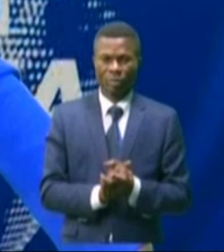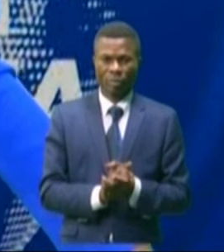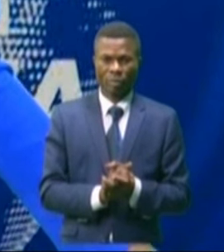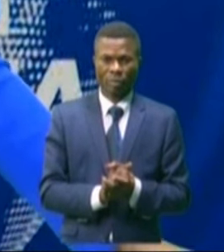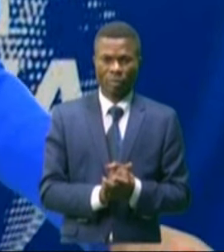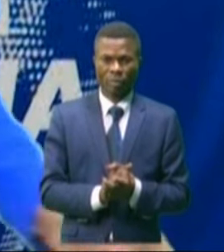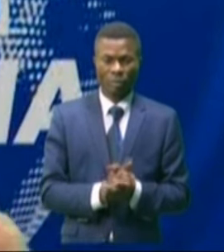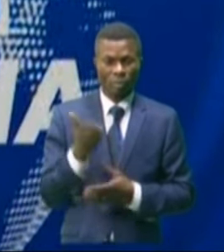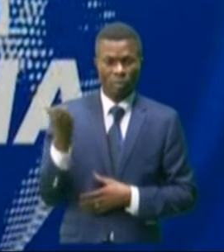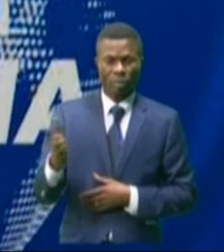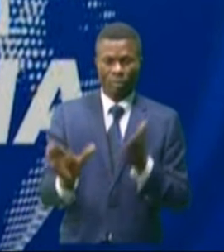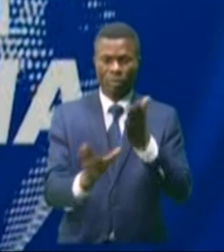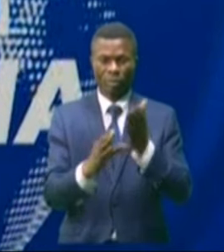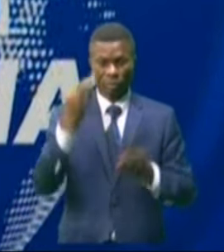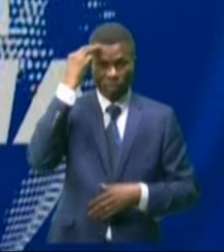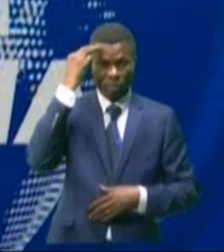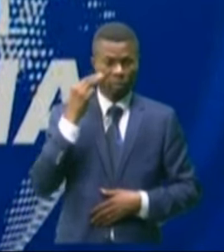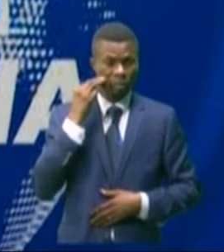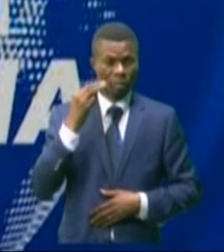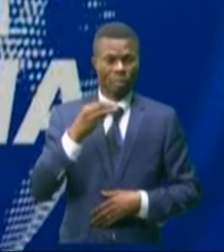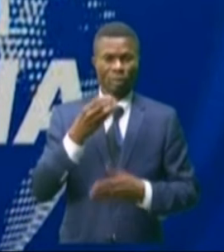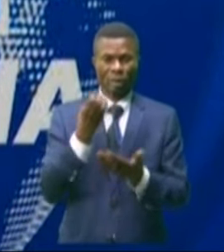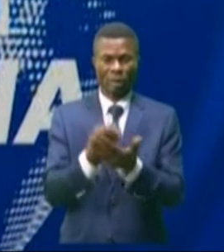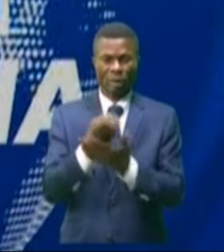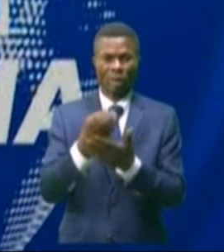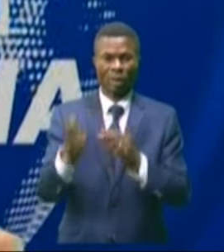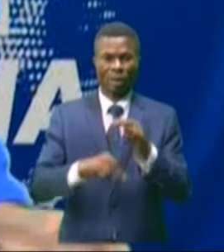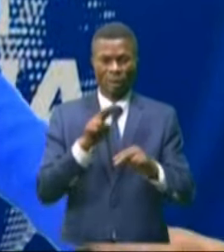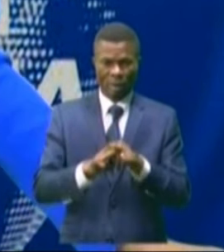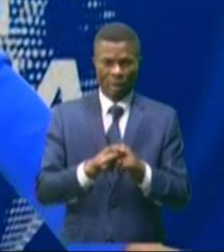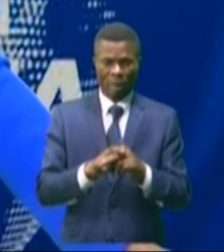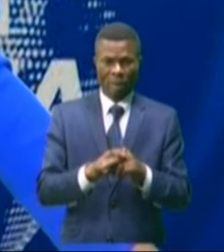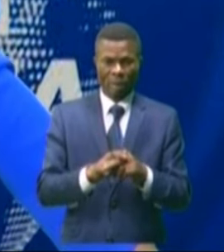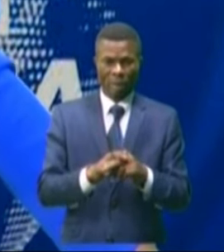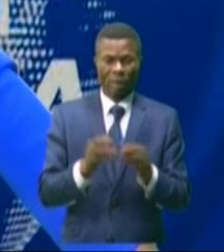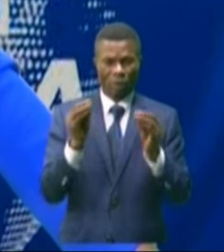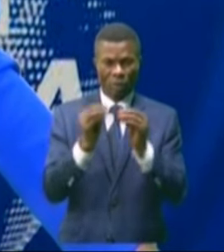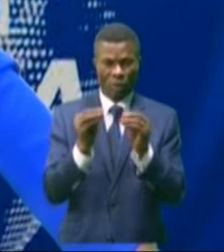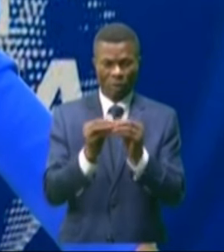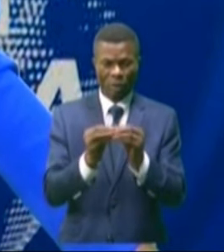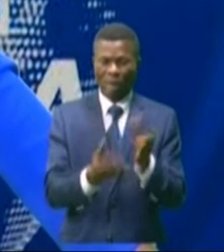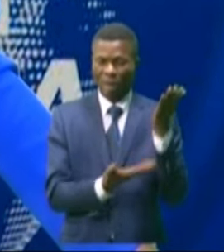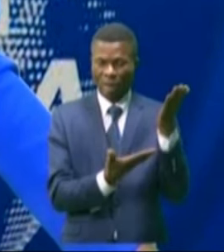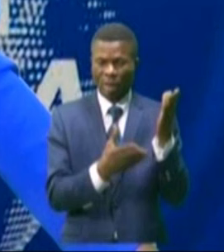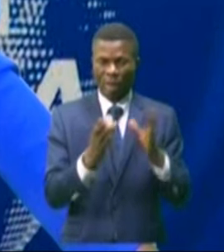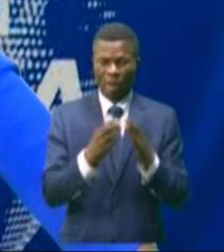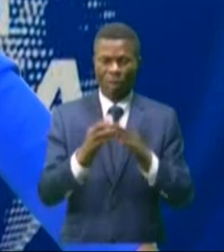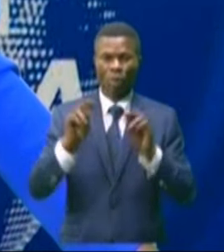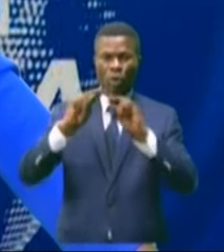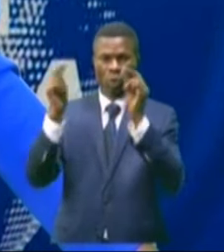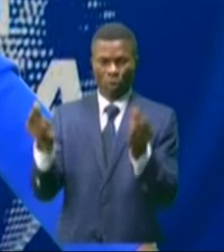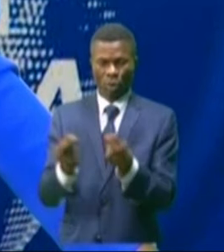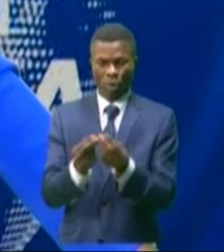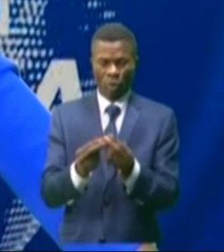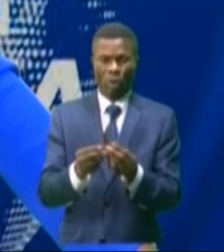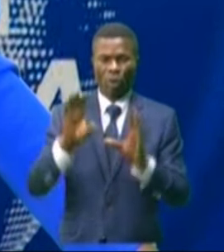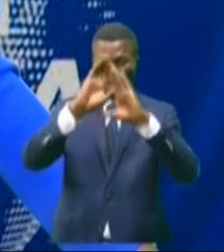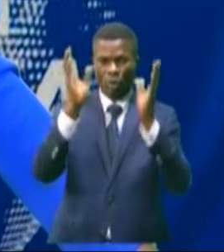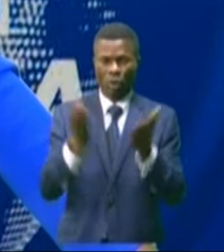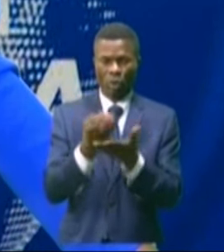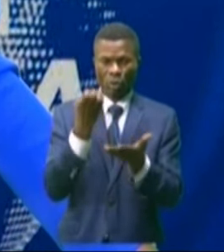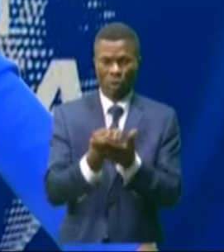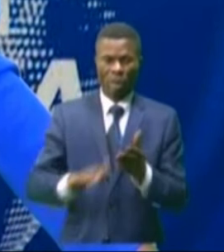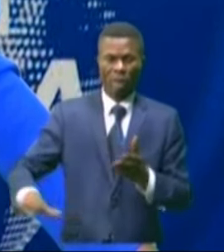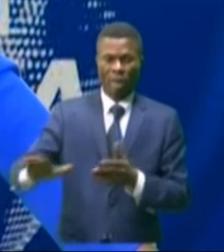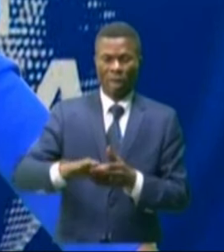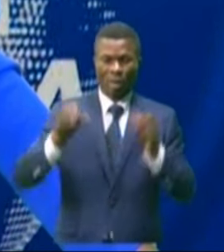Et de son côté, le vice-premier ministre, ministre de l'économie nationale, a tenu une réunion stratégique avec la délégation de la communauté économique des États